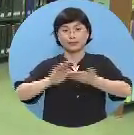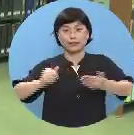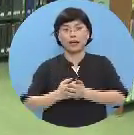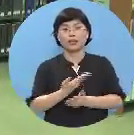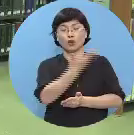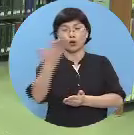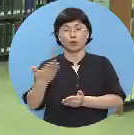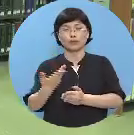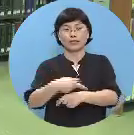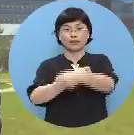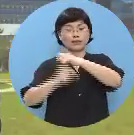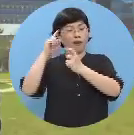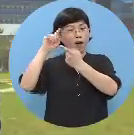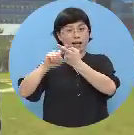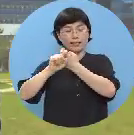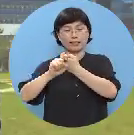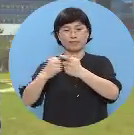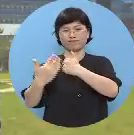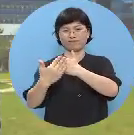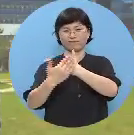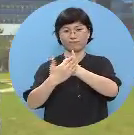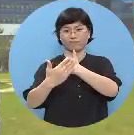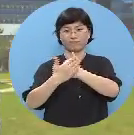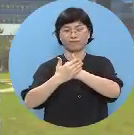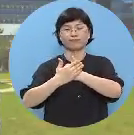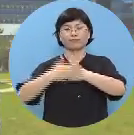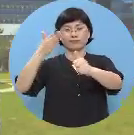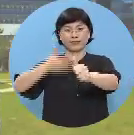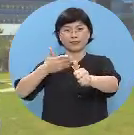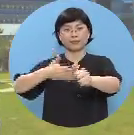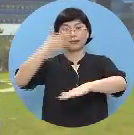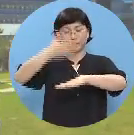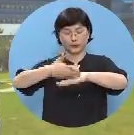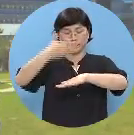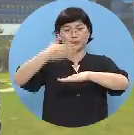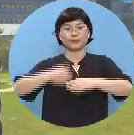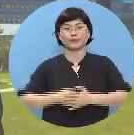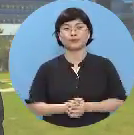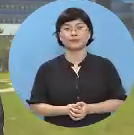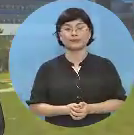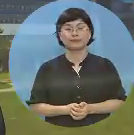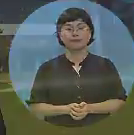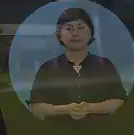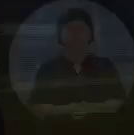도민 여러분의 적극적인 관심과 성원을 부탁드립니다. 감사합니다.